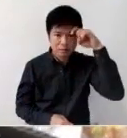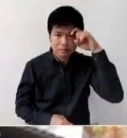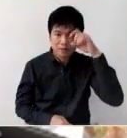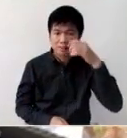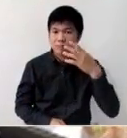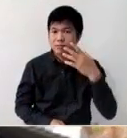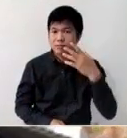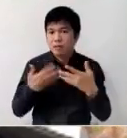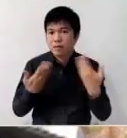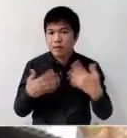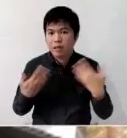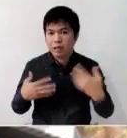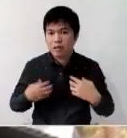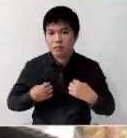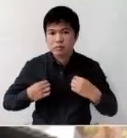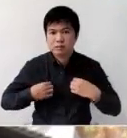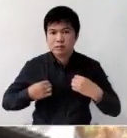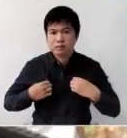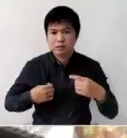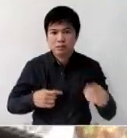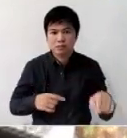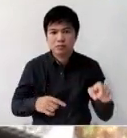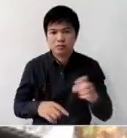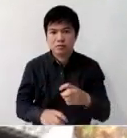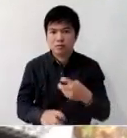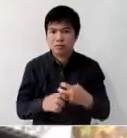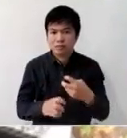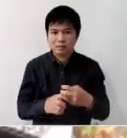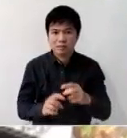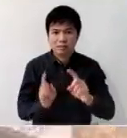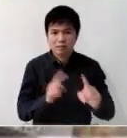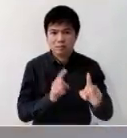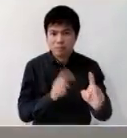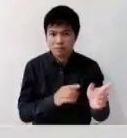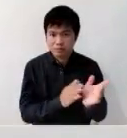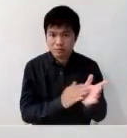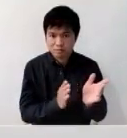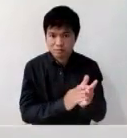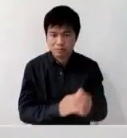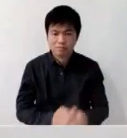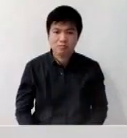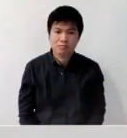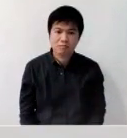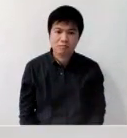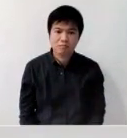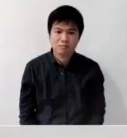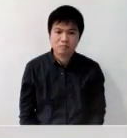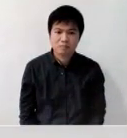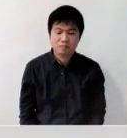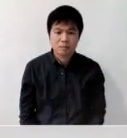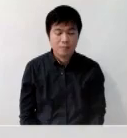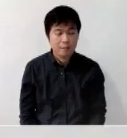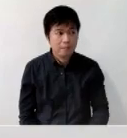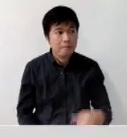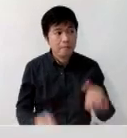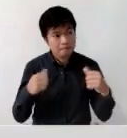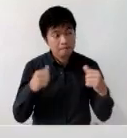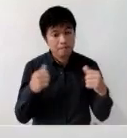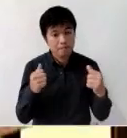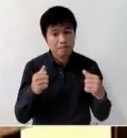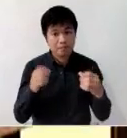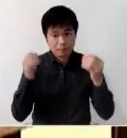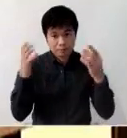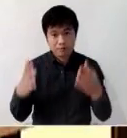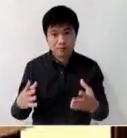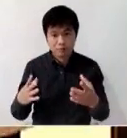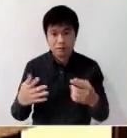mahirap po pumasok na mainit, tsaka po makapagbakasyon sila. Pabor din dyan ang gurong si Sir Flody. May mga guro